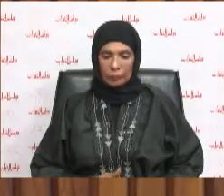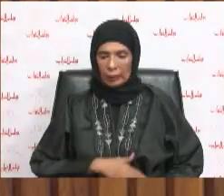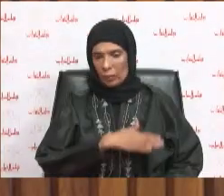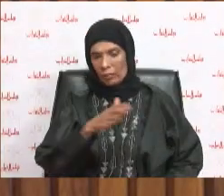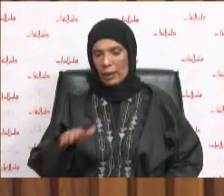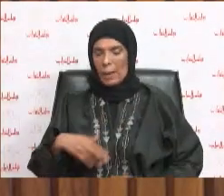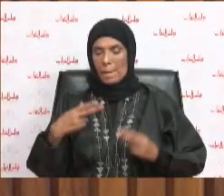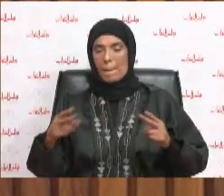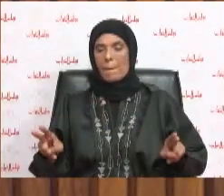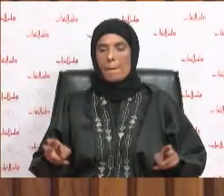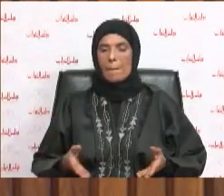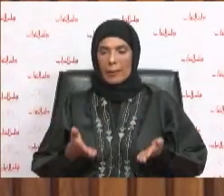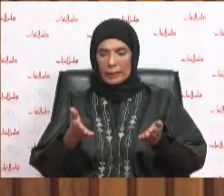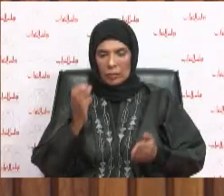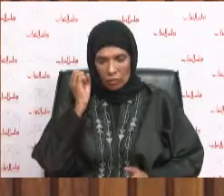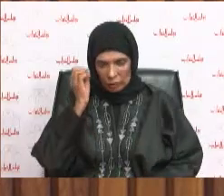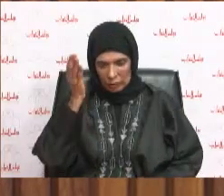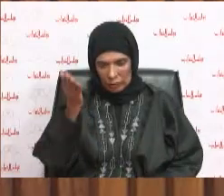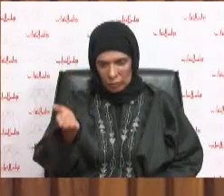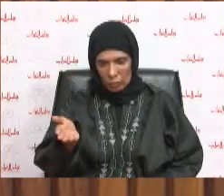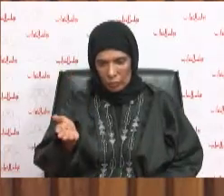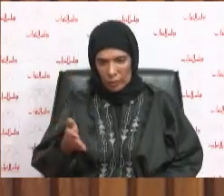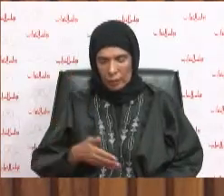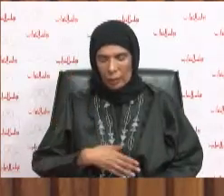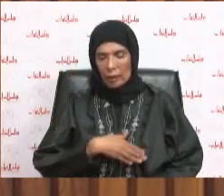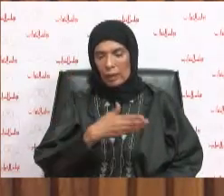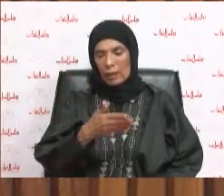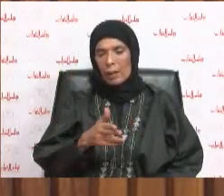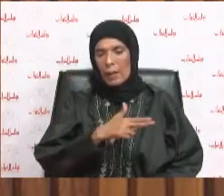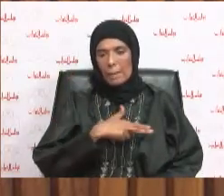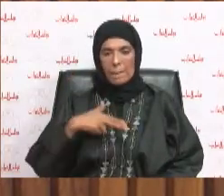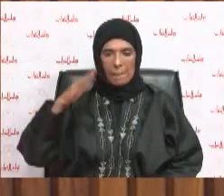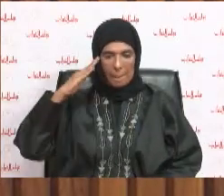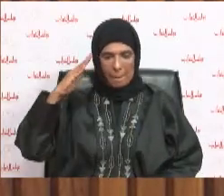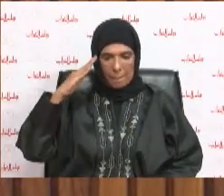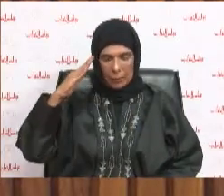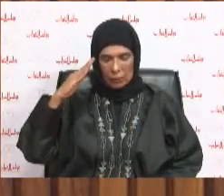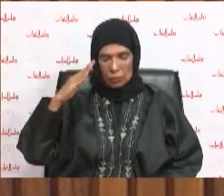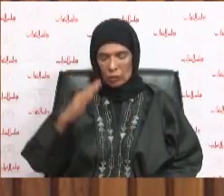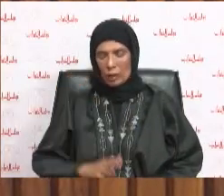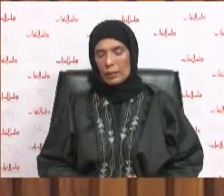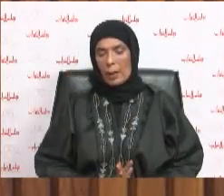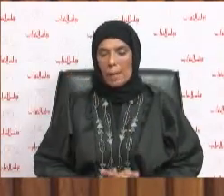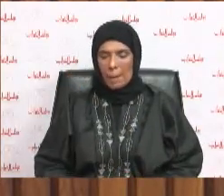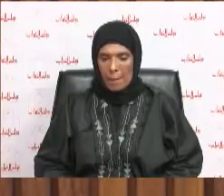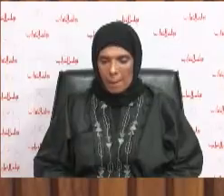أغلبية موافقة وتحال المقترحات والتوصيات إلى الحكومة الموقرة. شكرا لأخ المقرر، شكرا رئيس اللجنة،